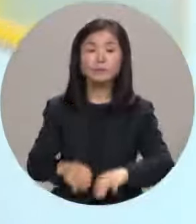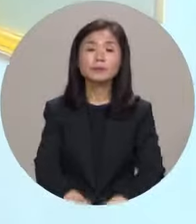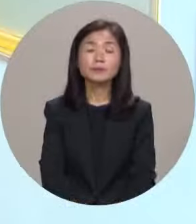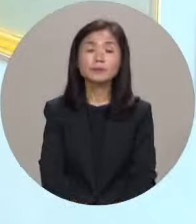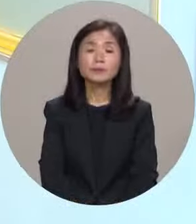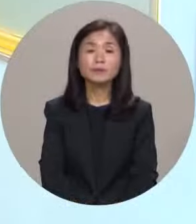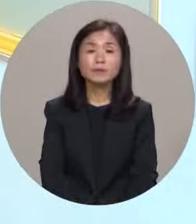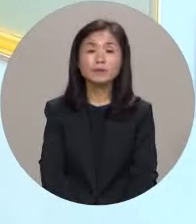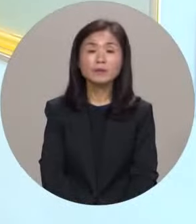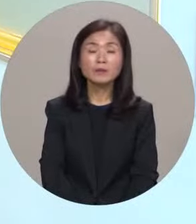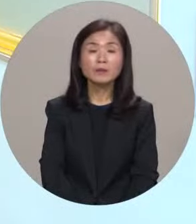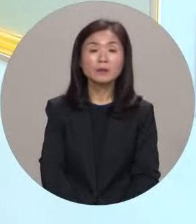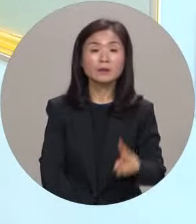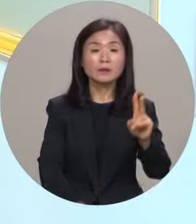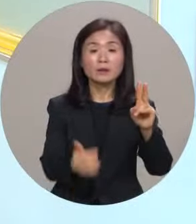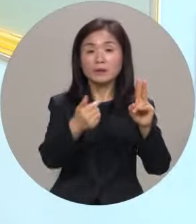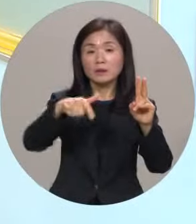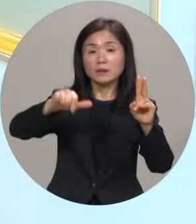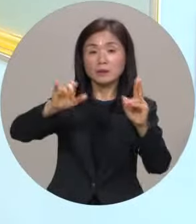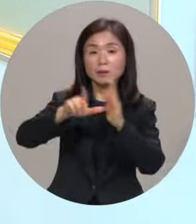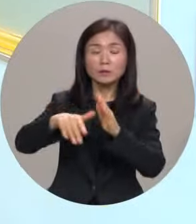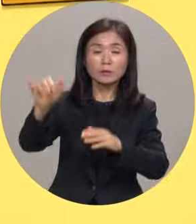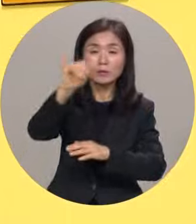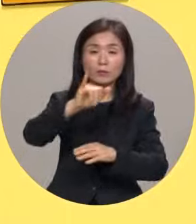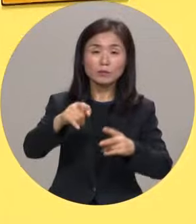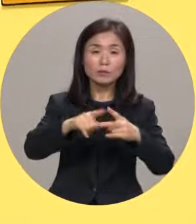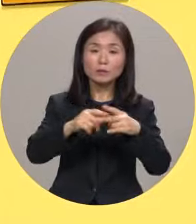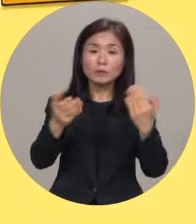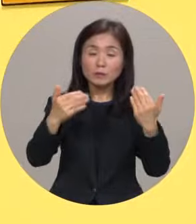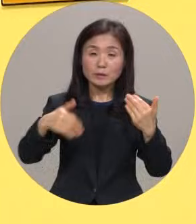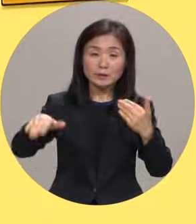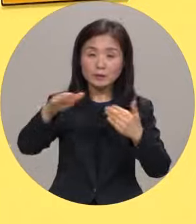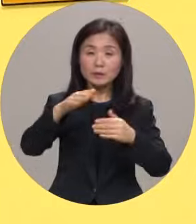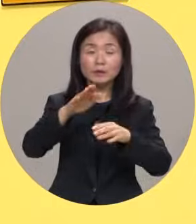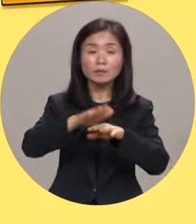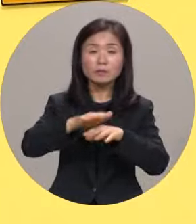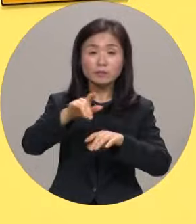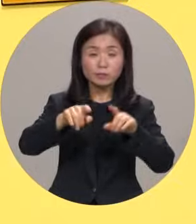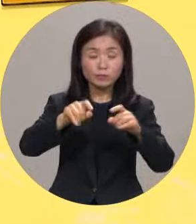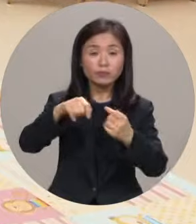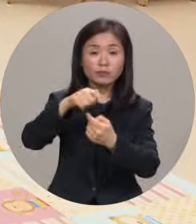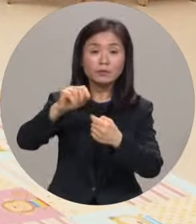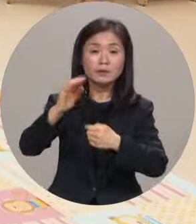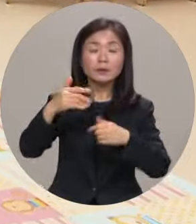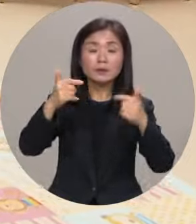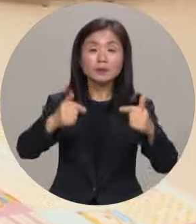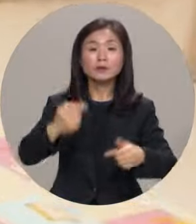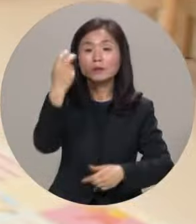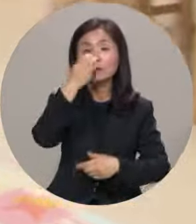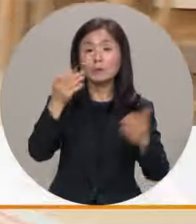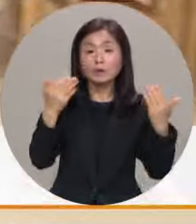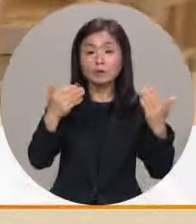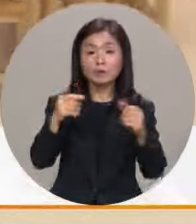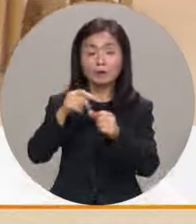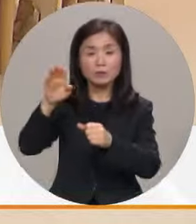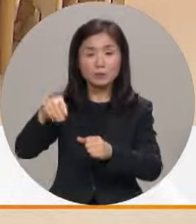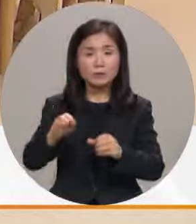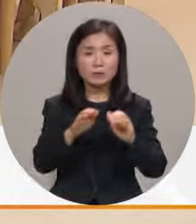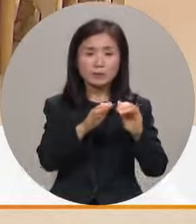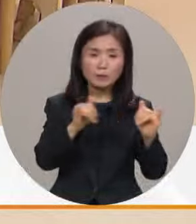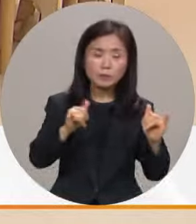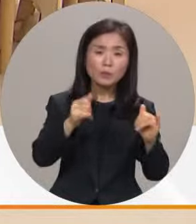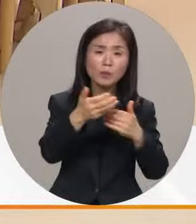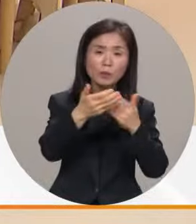하겠습니다 오 2학기부터 전국 모든 초등학교에서 실시되는 늘봄학교 교육부는 인력과 공간에